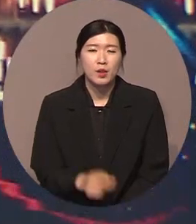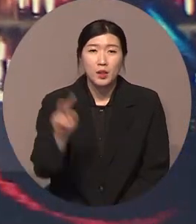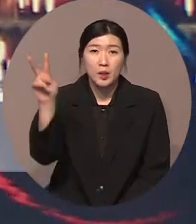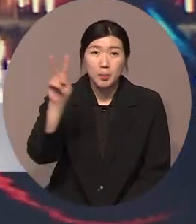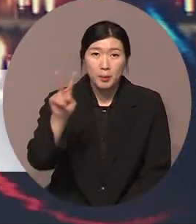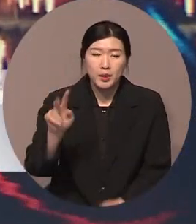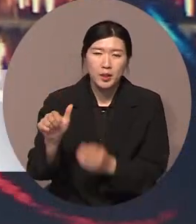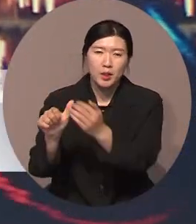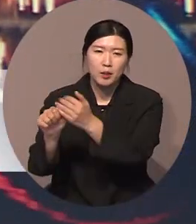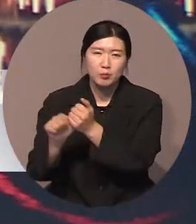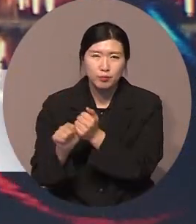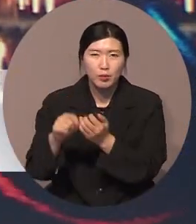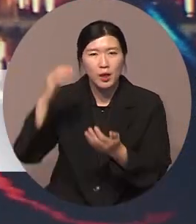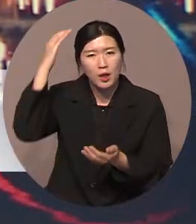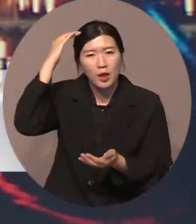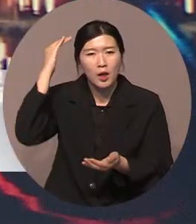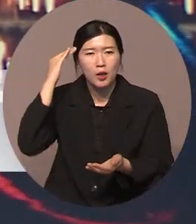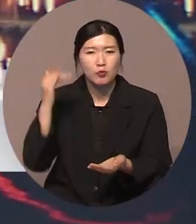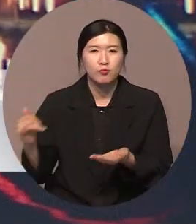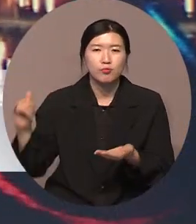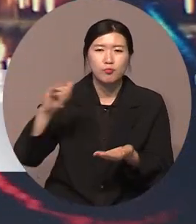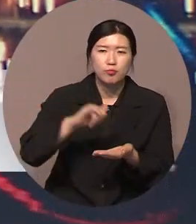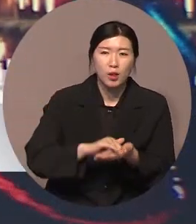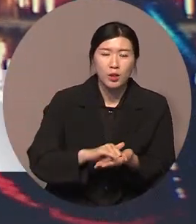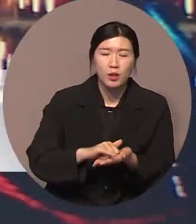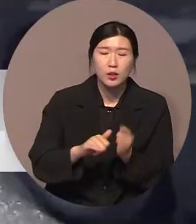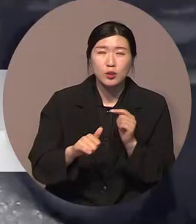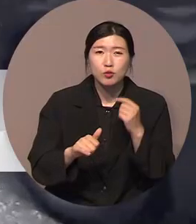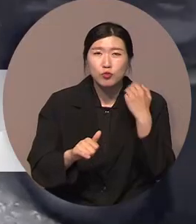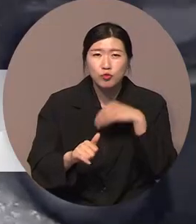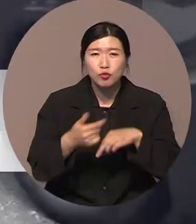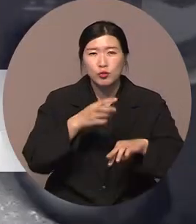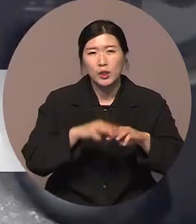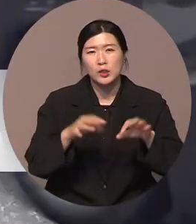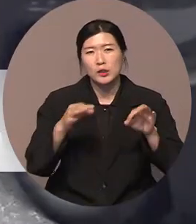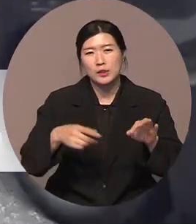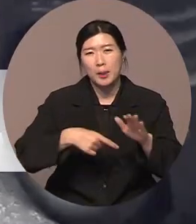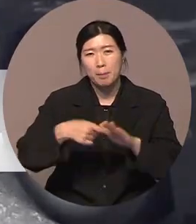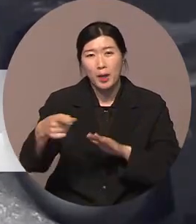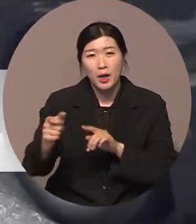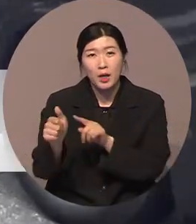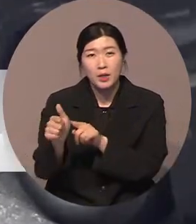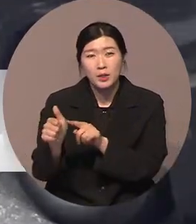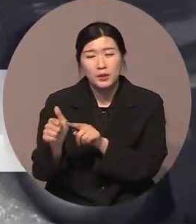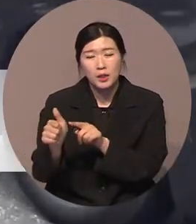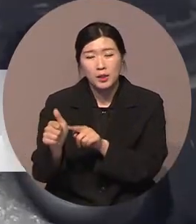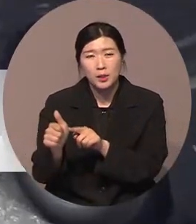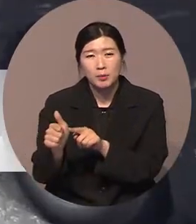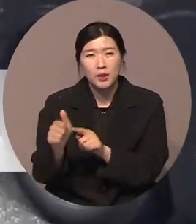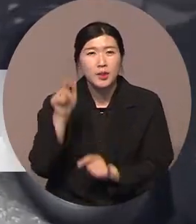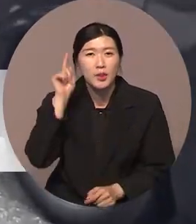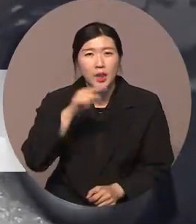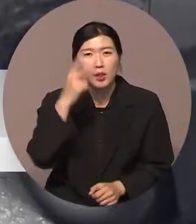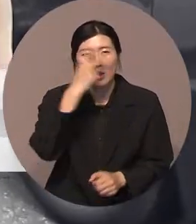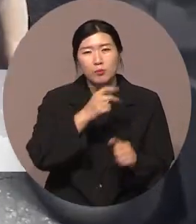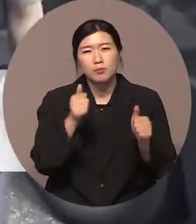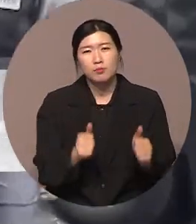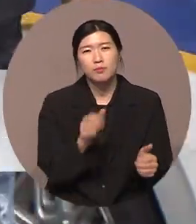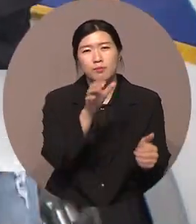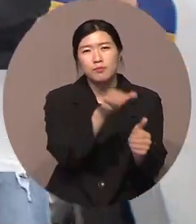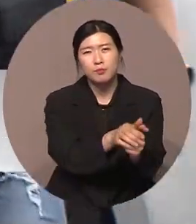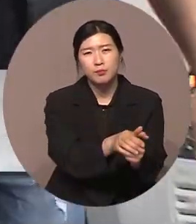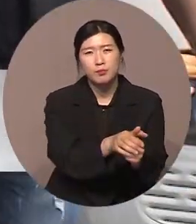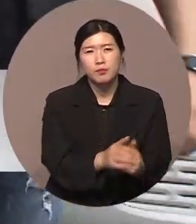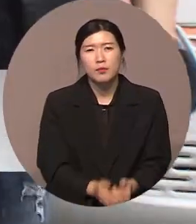베트남에서 붙잡혀 지랄 21일 국내로 송환된 대전 신협 강도 사건 40대 피의자가 내일 검찰에